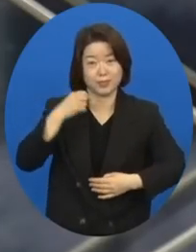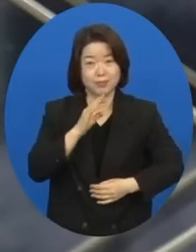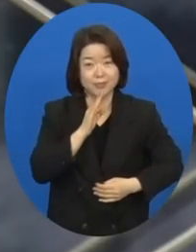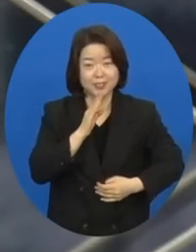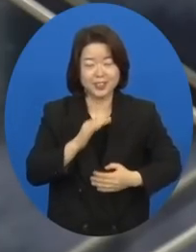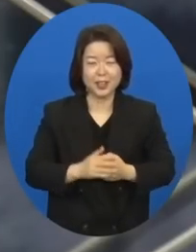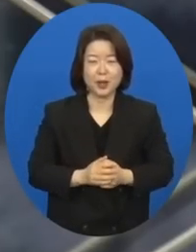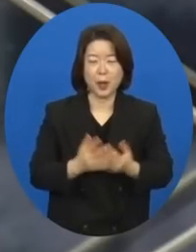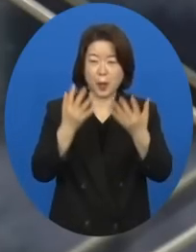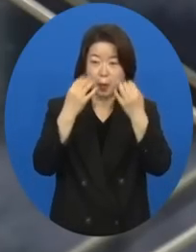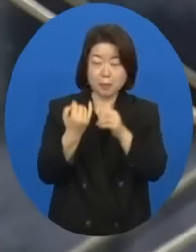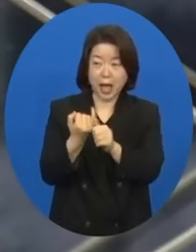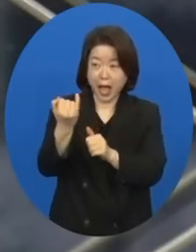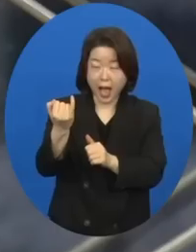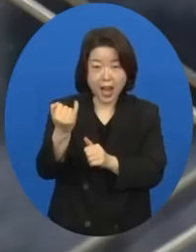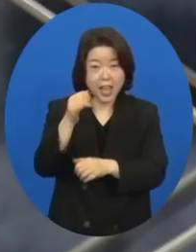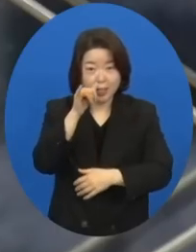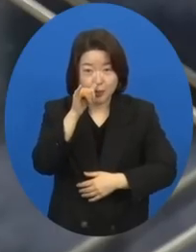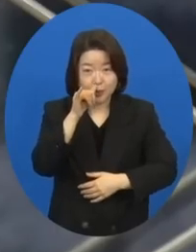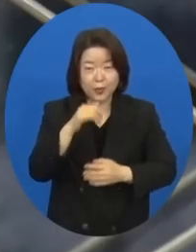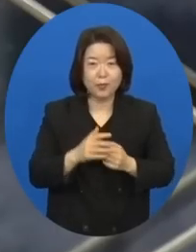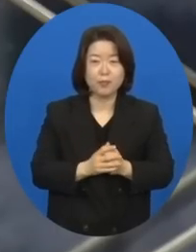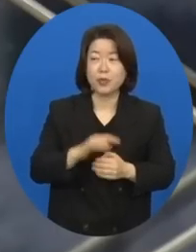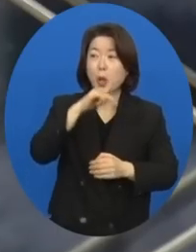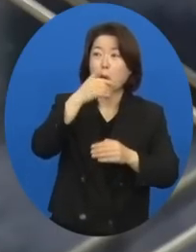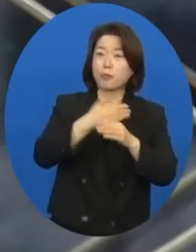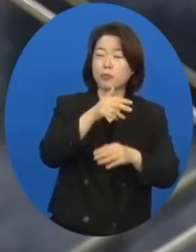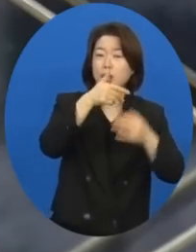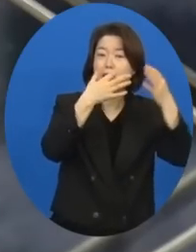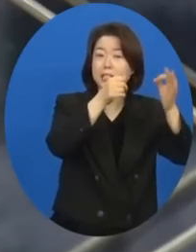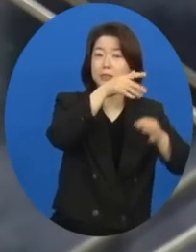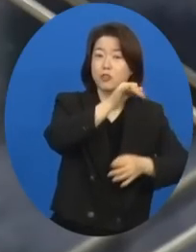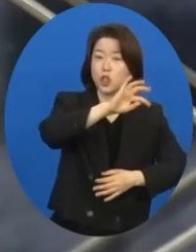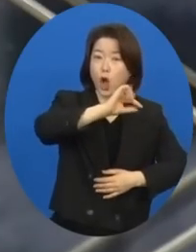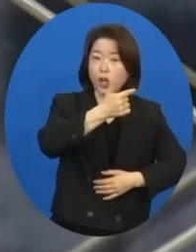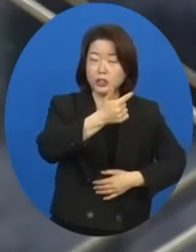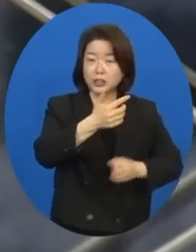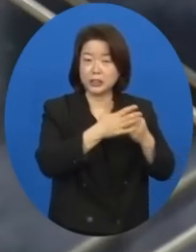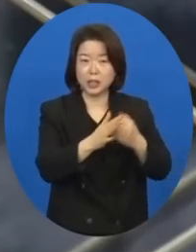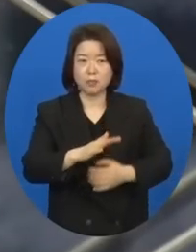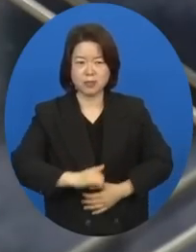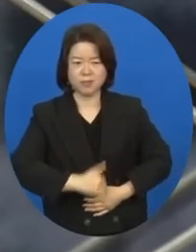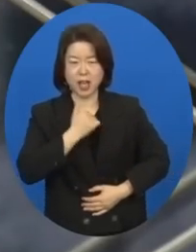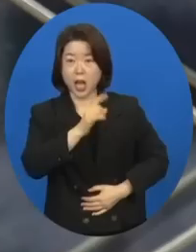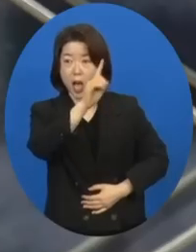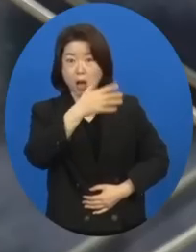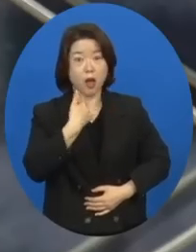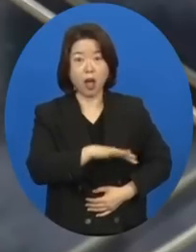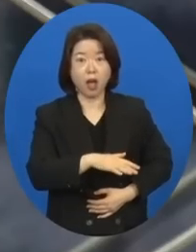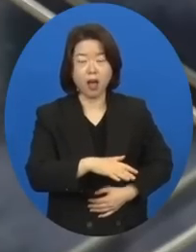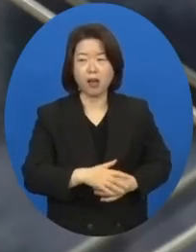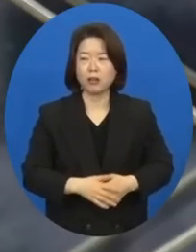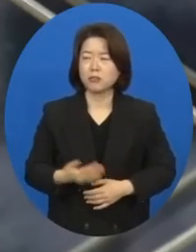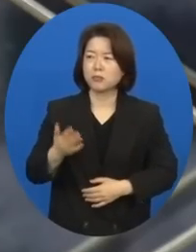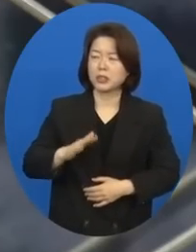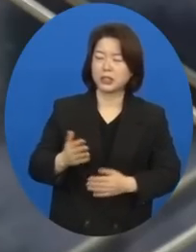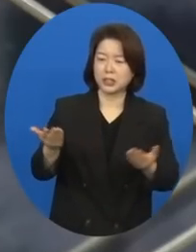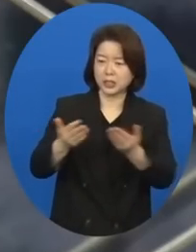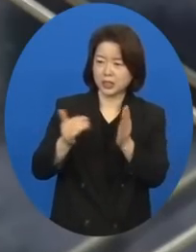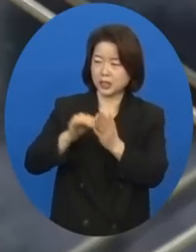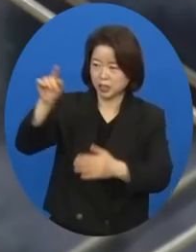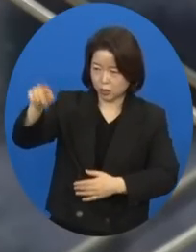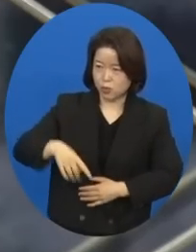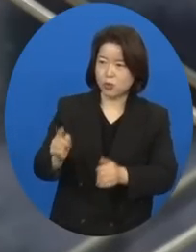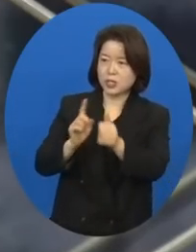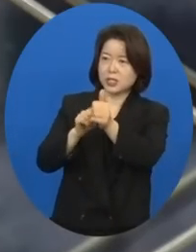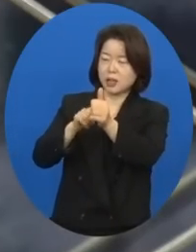자리에 많은 아내분들이 계신데 북한 김정은 때문에 내가 화난 적은 한 번도 없는데 이상하게 퇴근하고 온 남편만 보면 속이